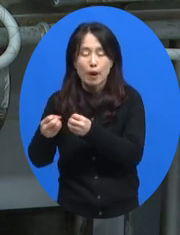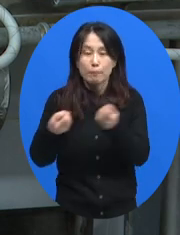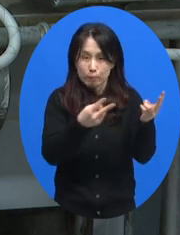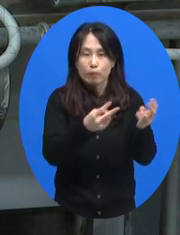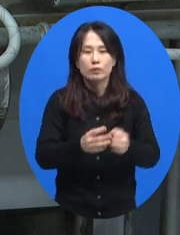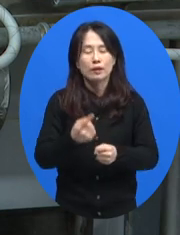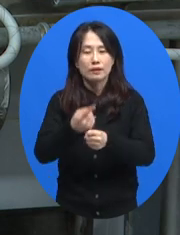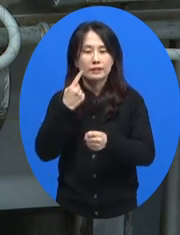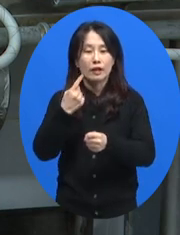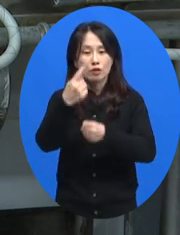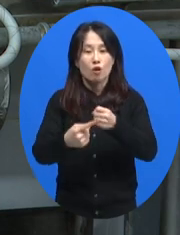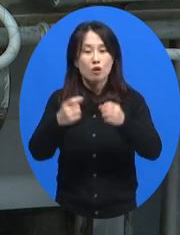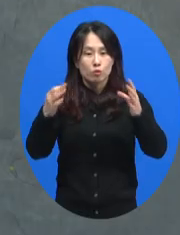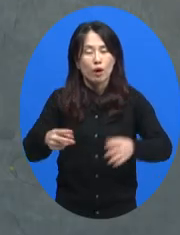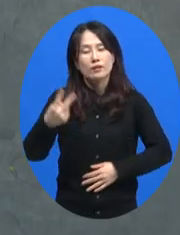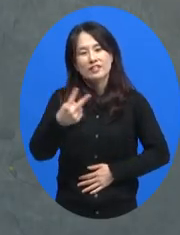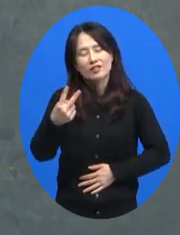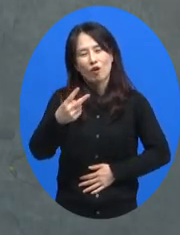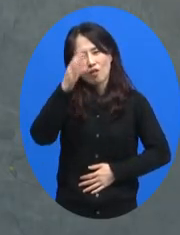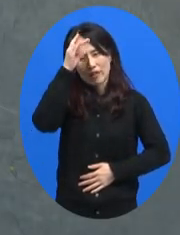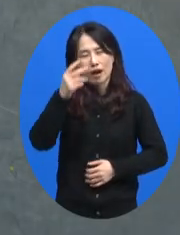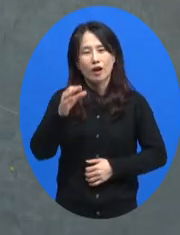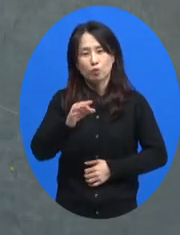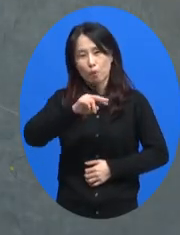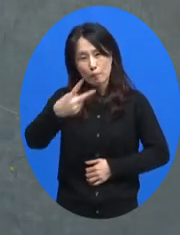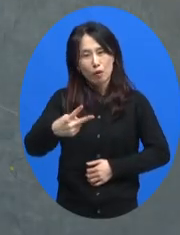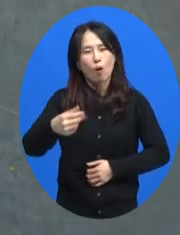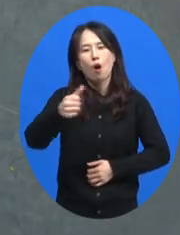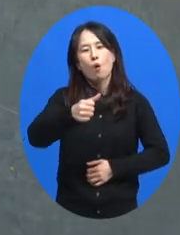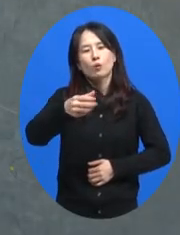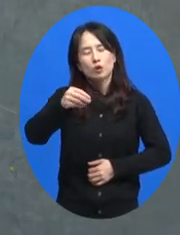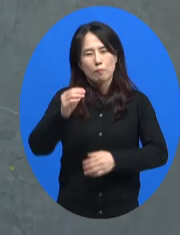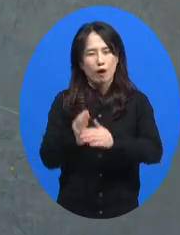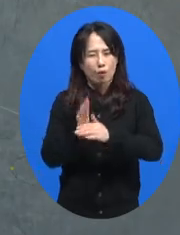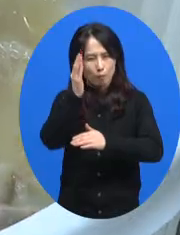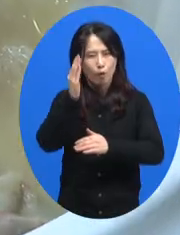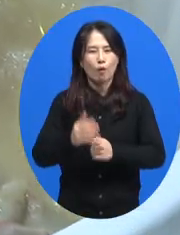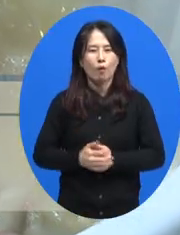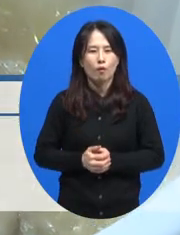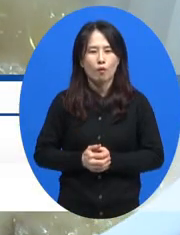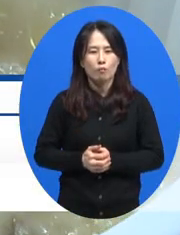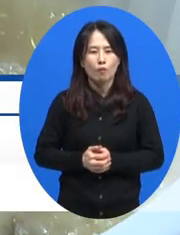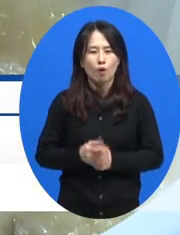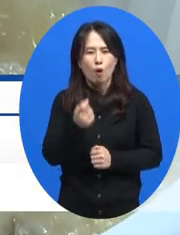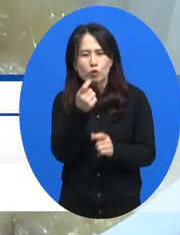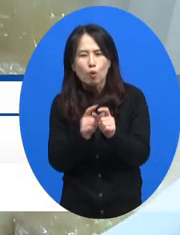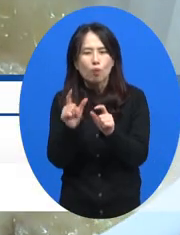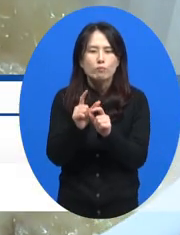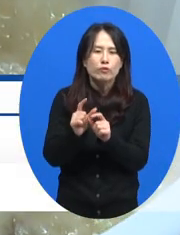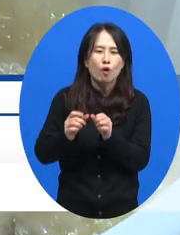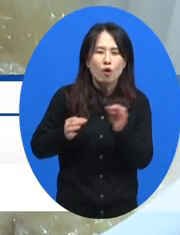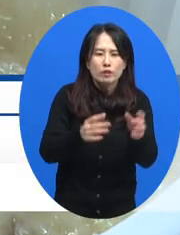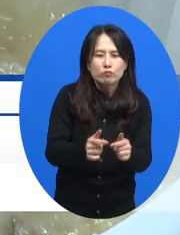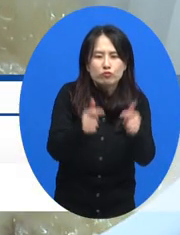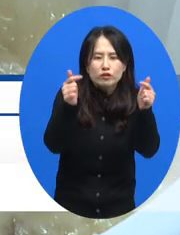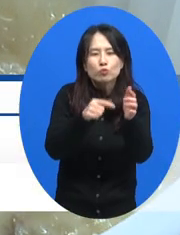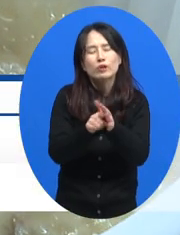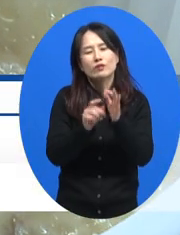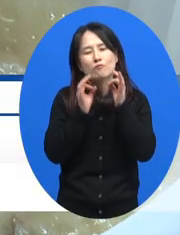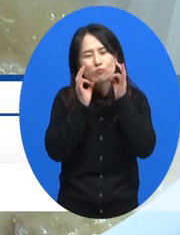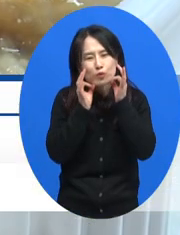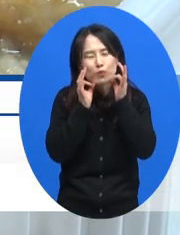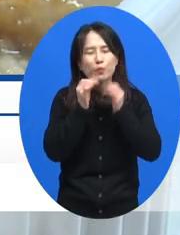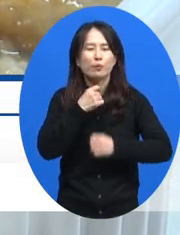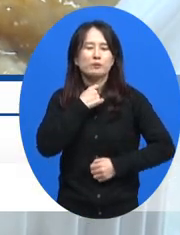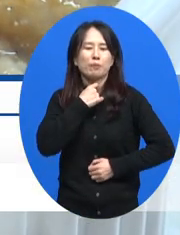기부한 음식이 지난 한 해 동안 2천여 개, 금액으로 따지면 5천만 원이 넘습니다. 조금 더 기부할 수 있게 저희가 많이 노력을 할